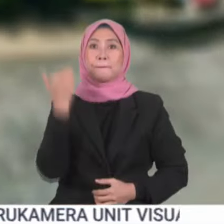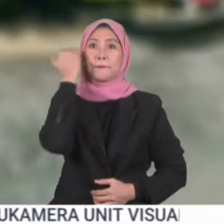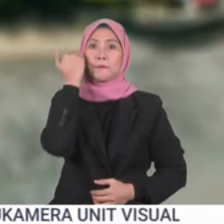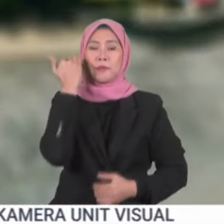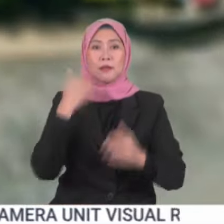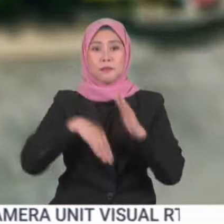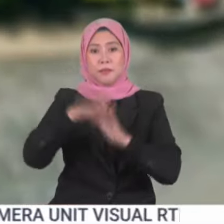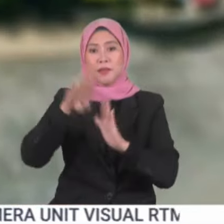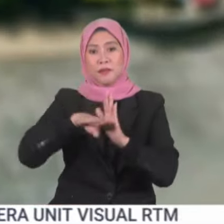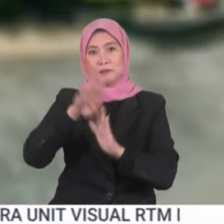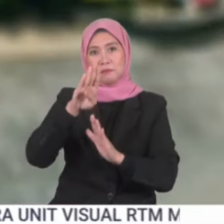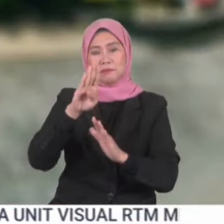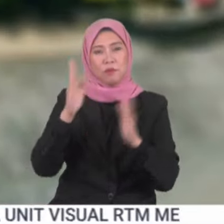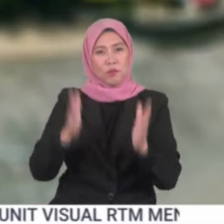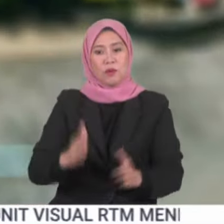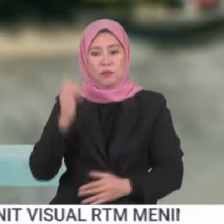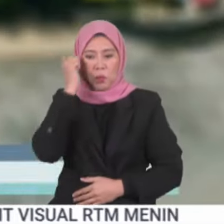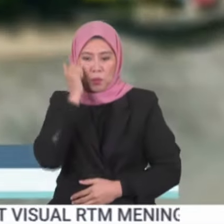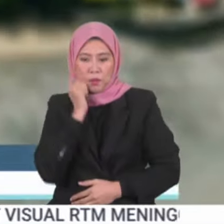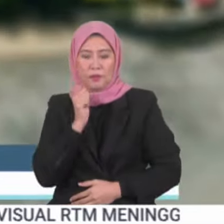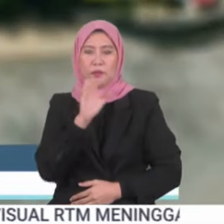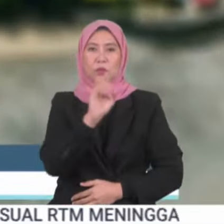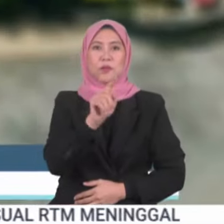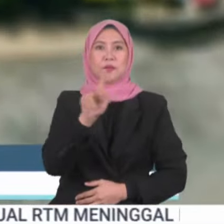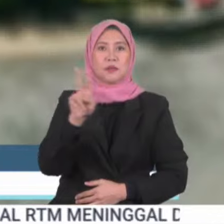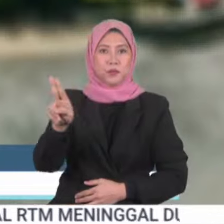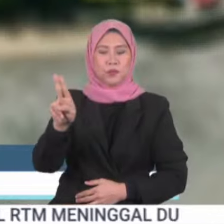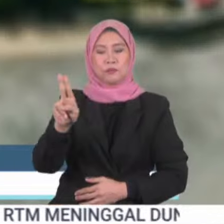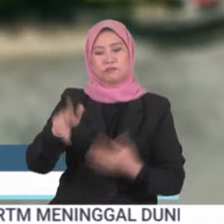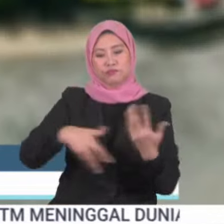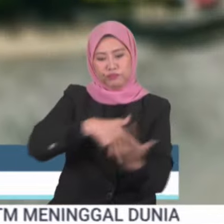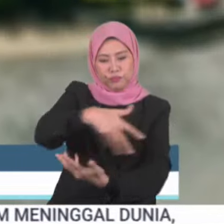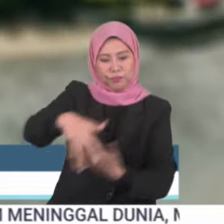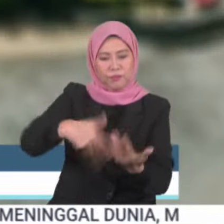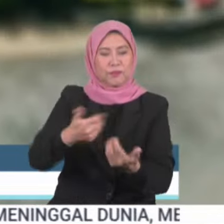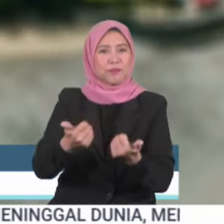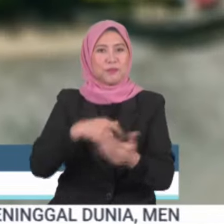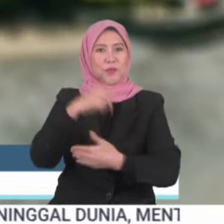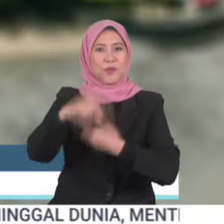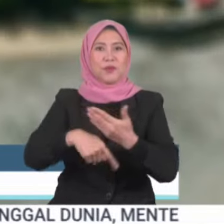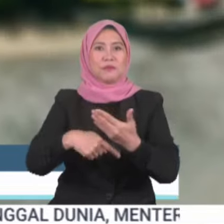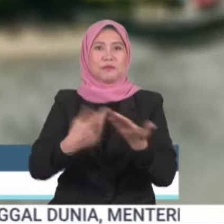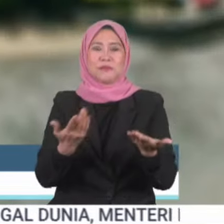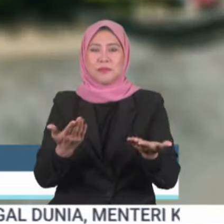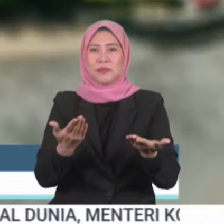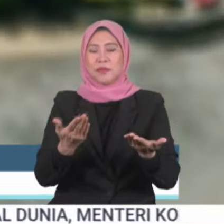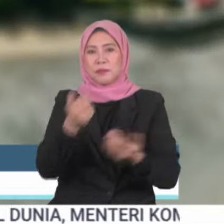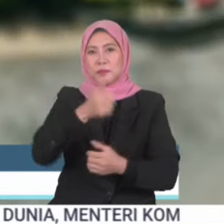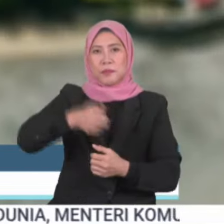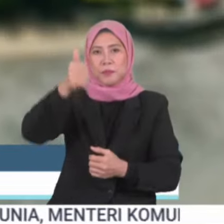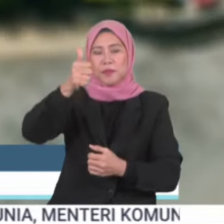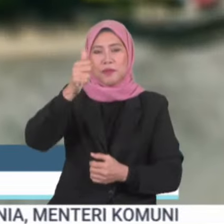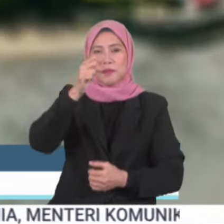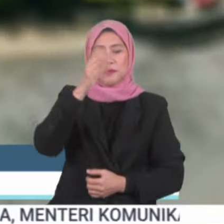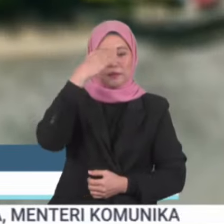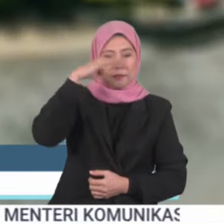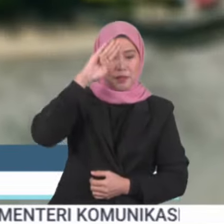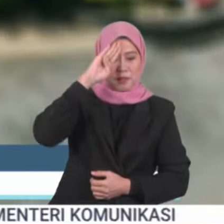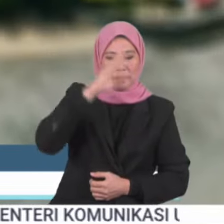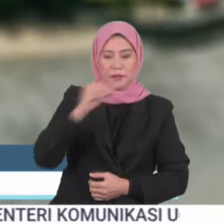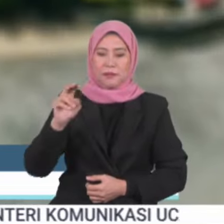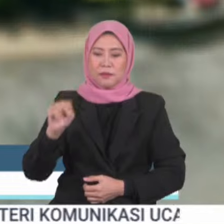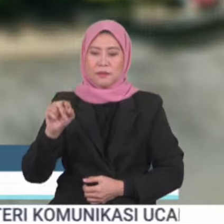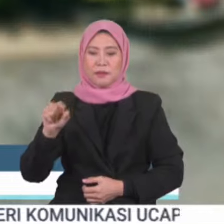Lebih 100 warga emas, anak yatim dan OKU disentuni menerusi program anjuran jemaah Datuk-Datuk Negeri Perlis dan NGO. Raja